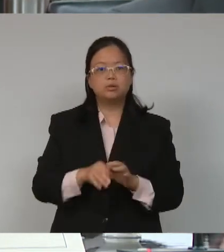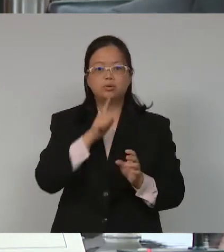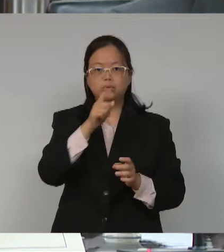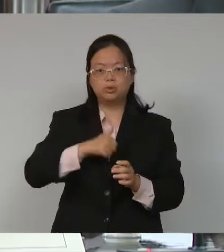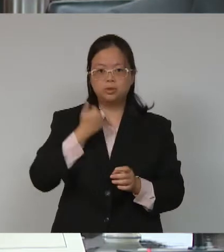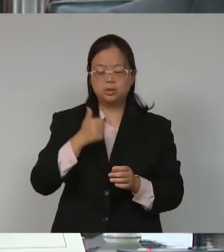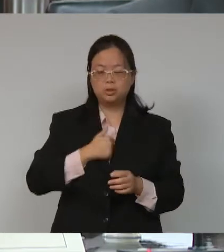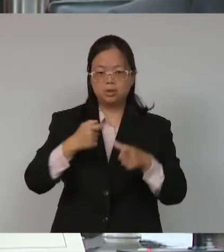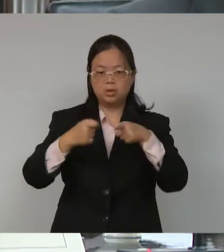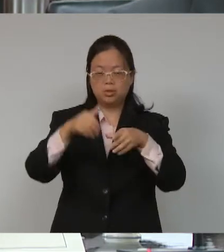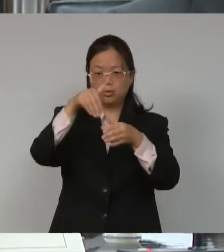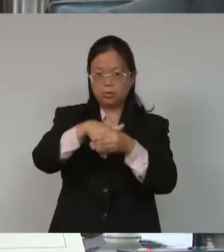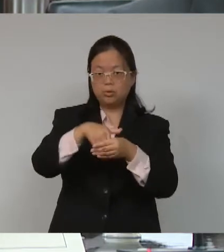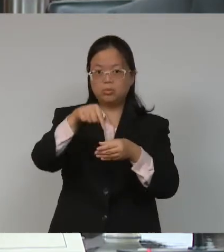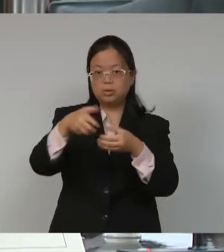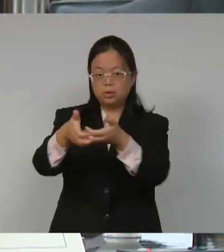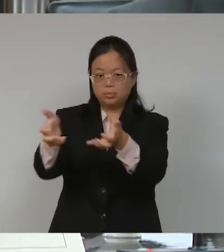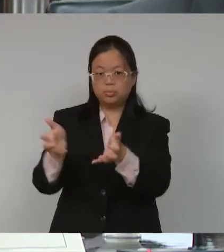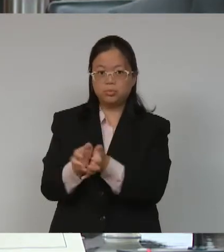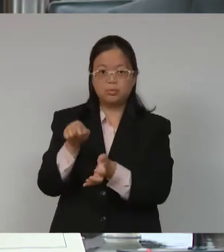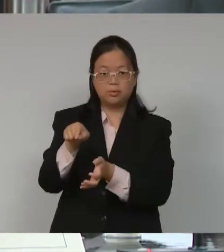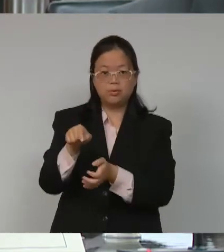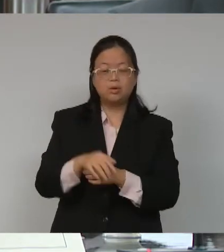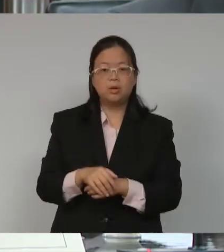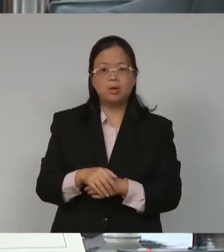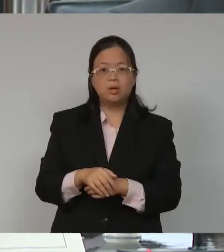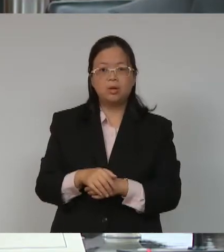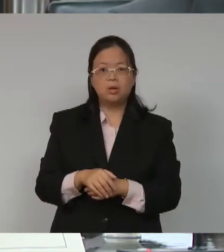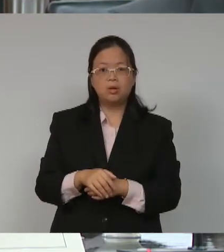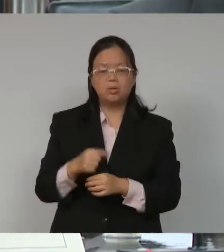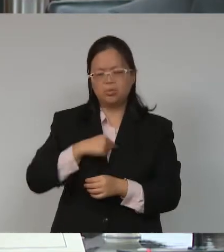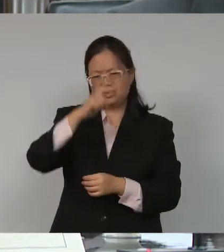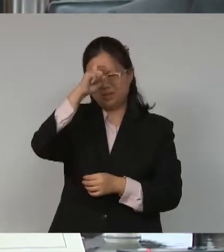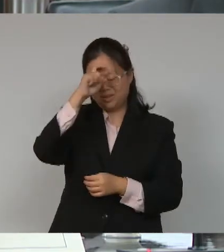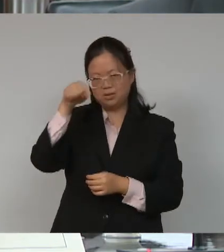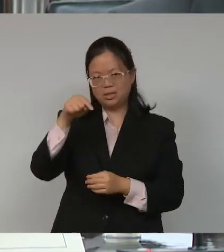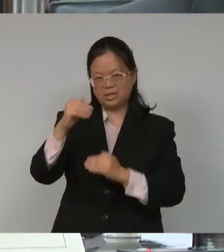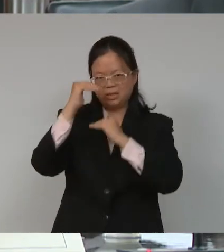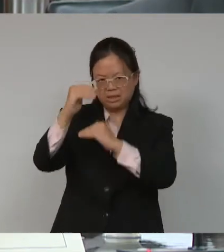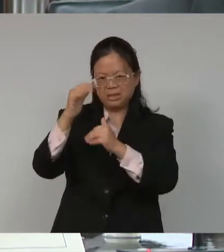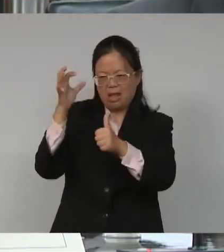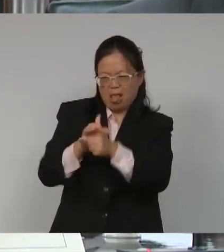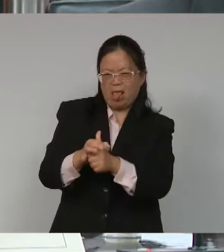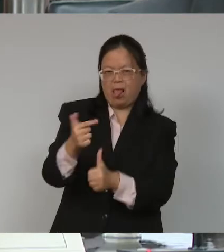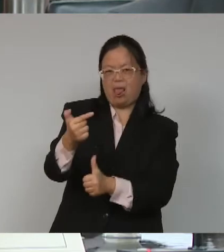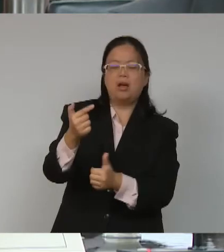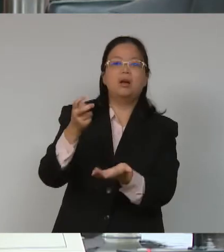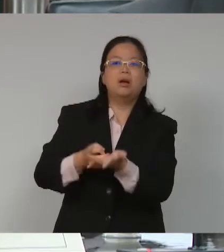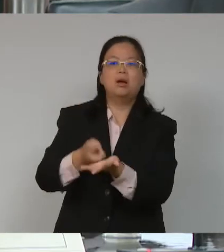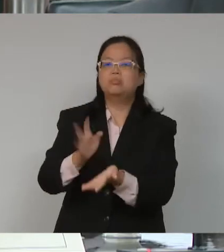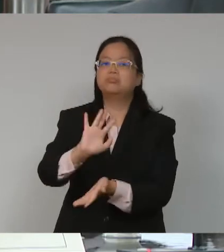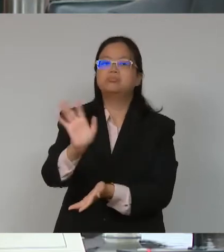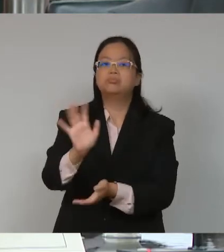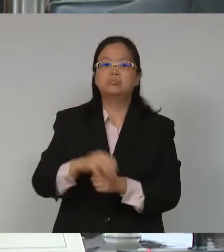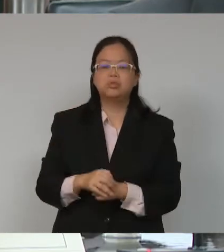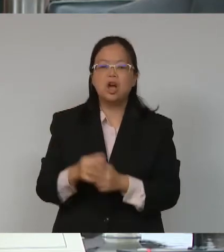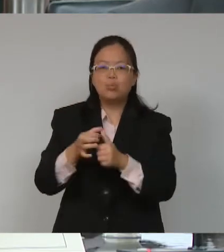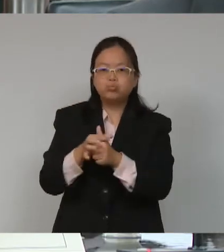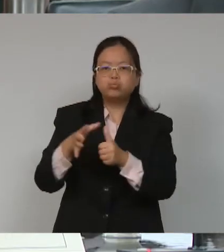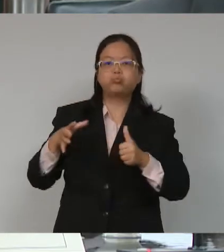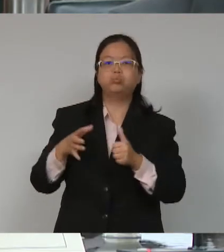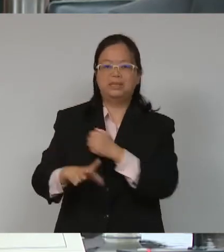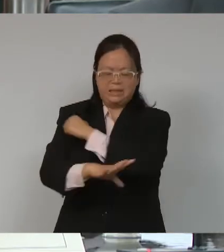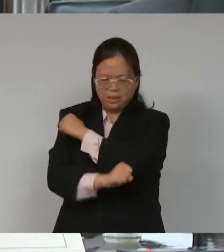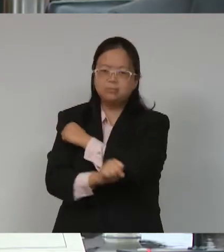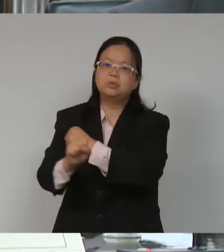分呢，公投的议案，我们应该要让它的限制能够越小越好。那也因为这样子呢，在立法院通